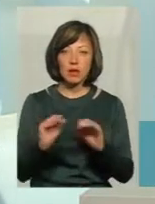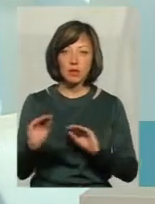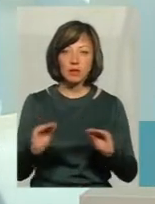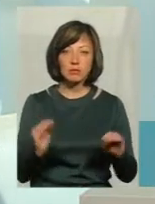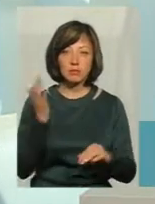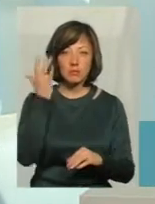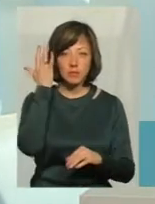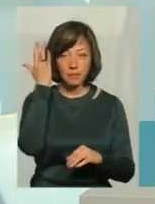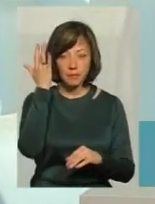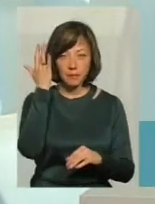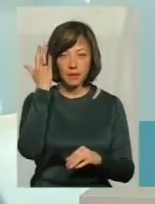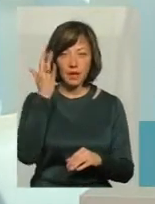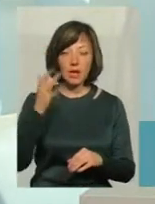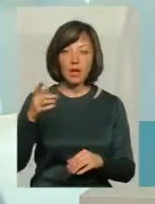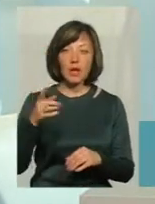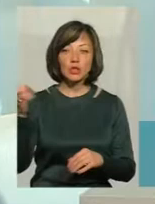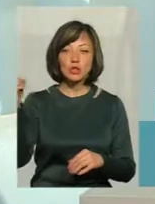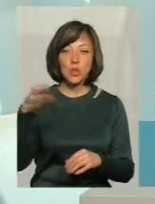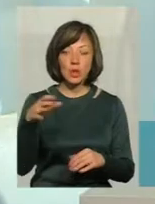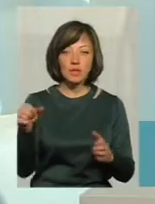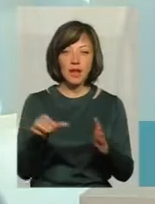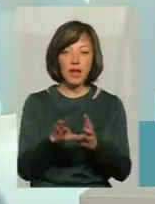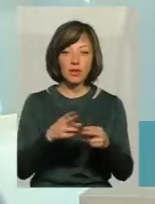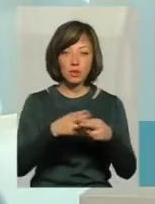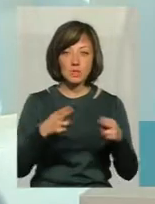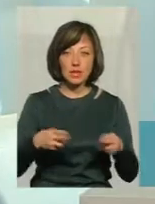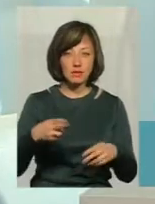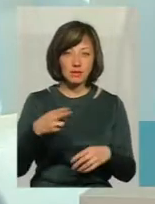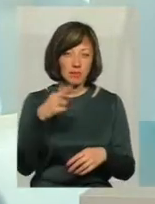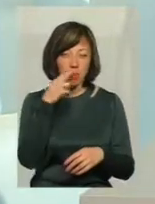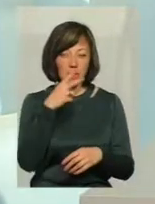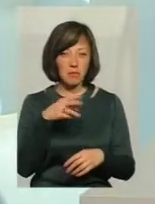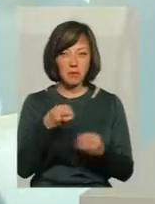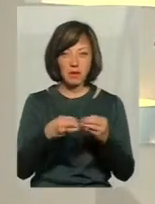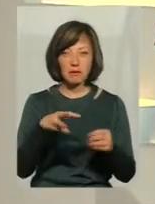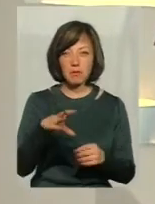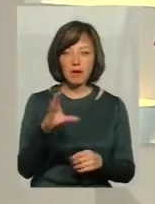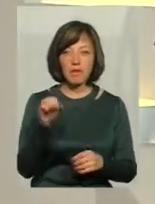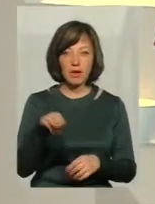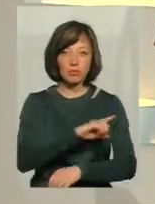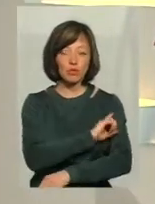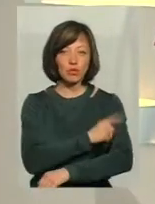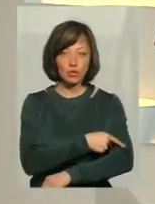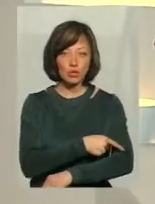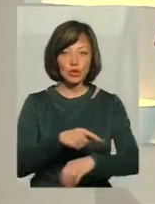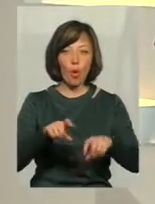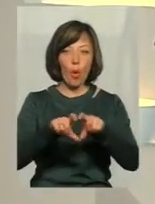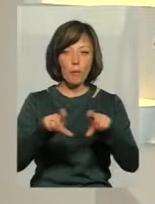намір облаштовувати сонячні електростанції, якщо не помиляюсь, там на 15 МВт, тобто це доволі таки потужний